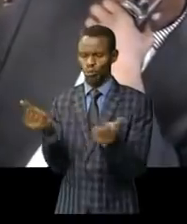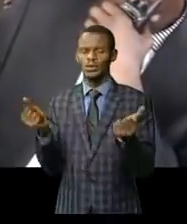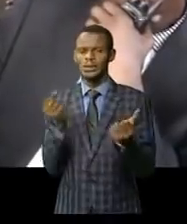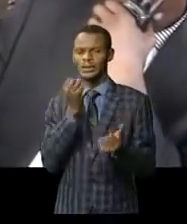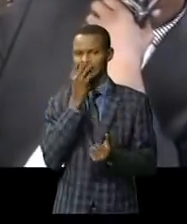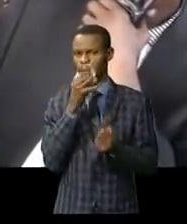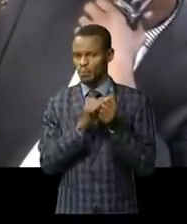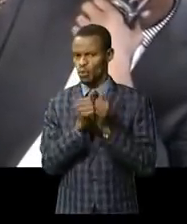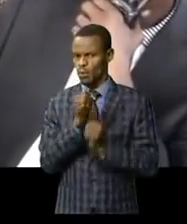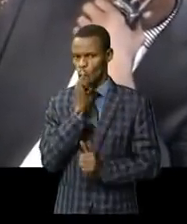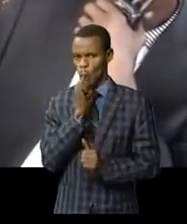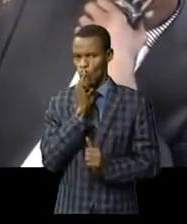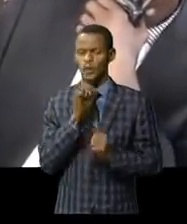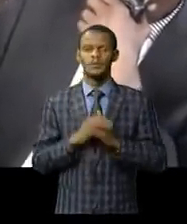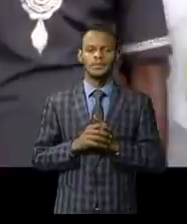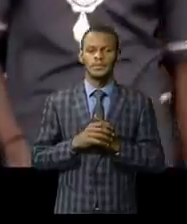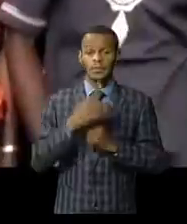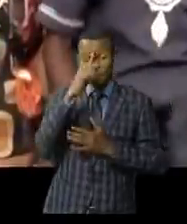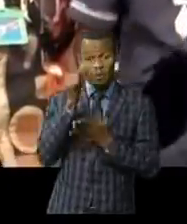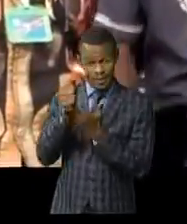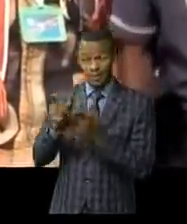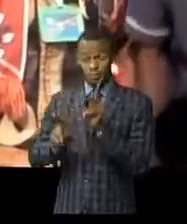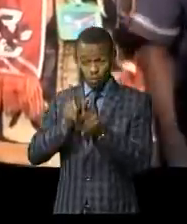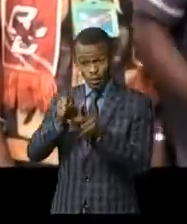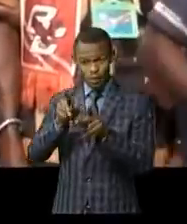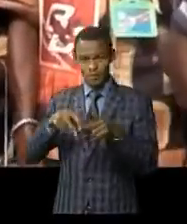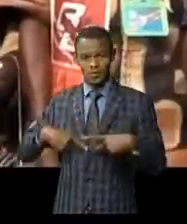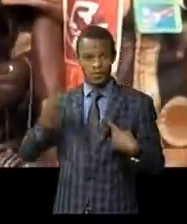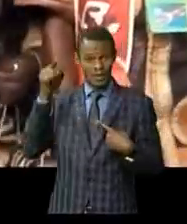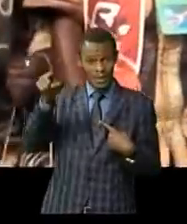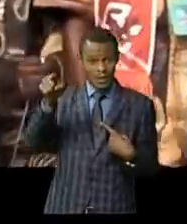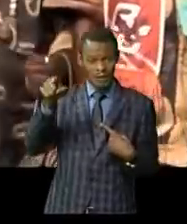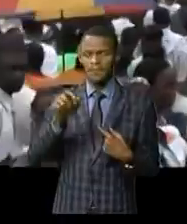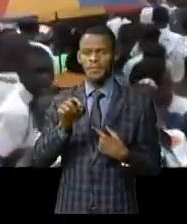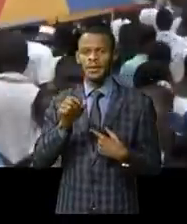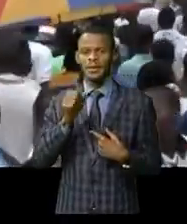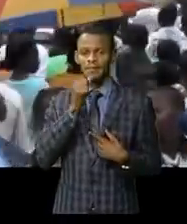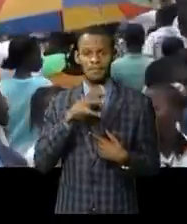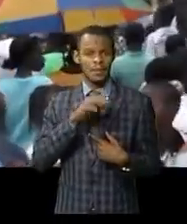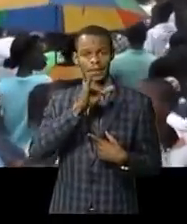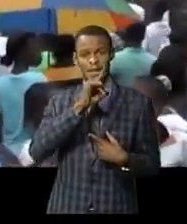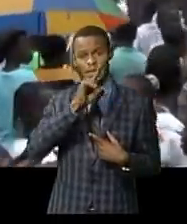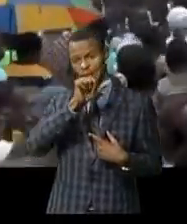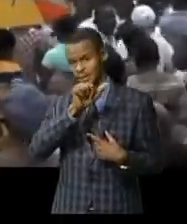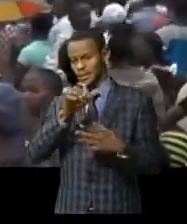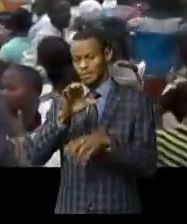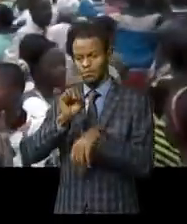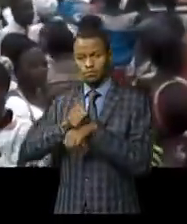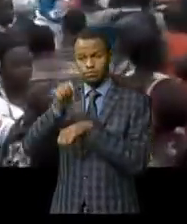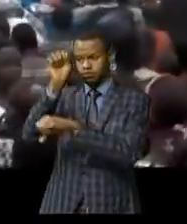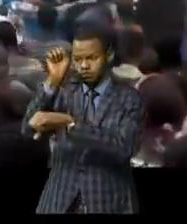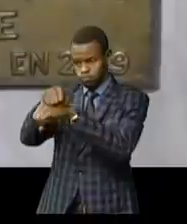Dans les soucis d'améliorer les conditions de vie de cette population rurale, Ida Kidima Nzumba a posé la première pierre des constructions d'un forage